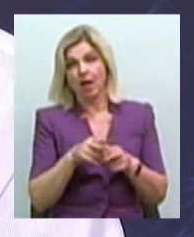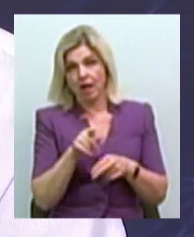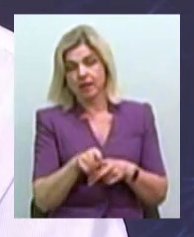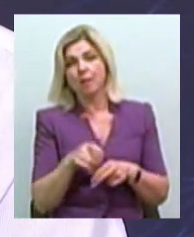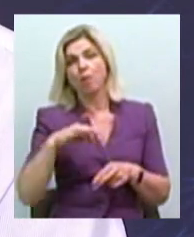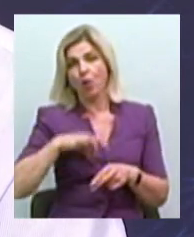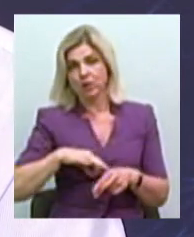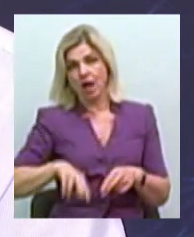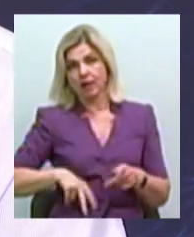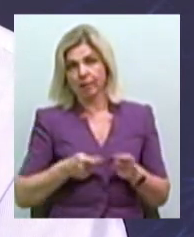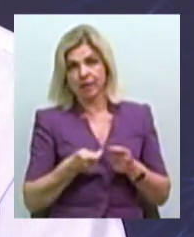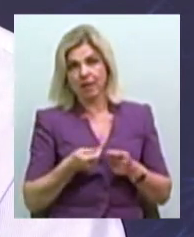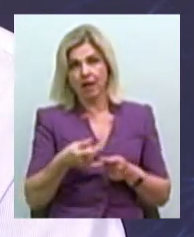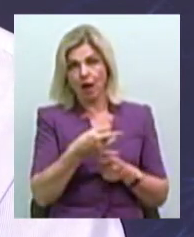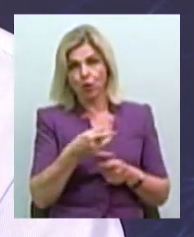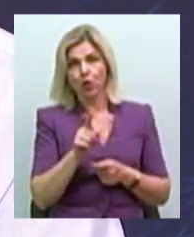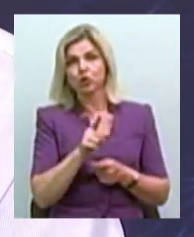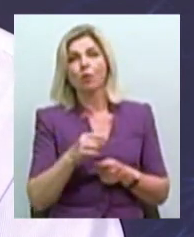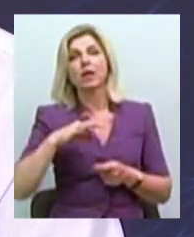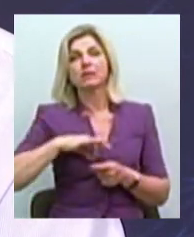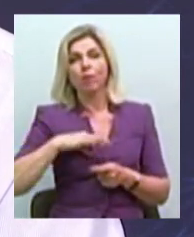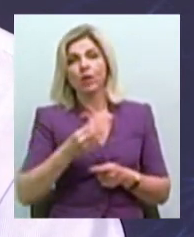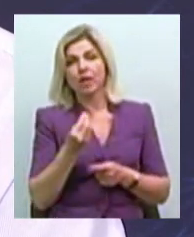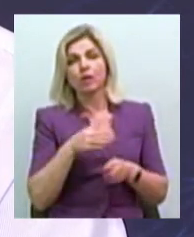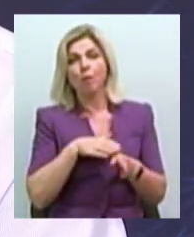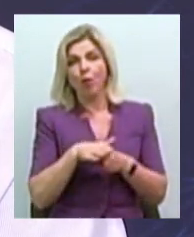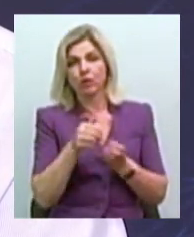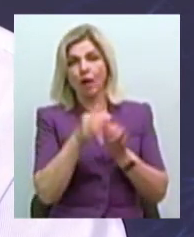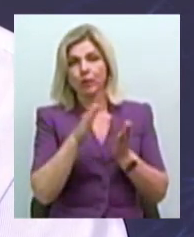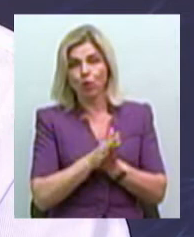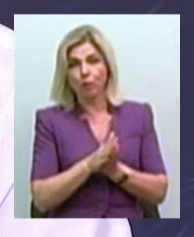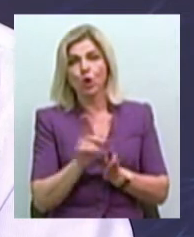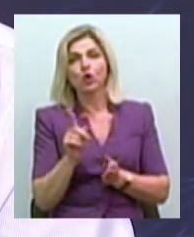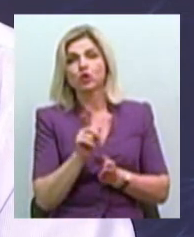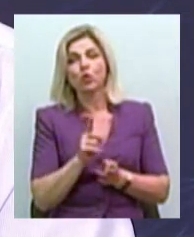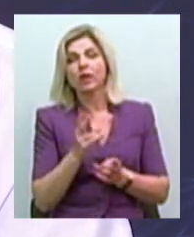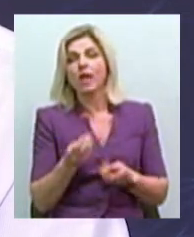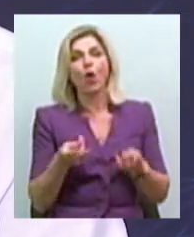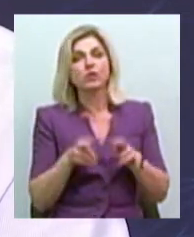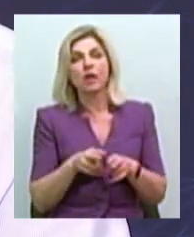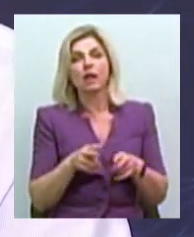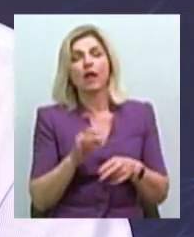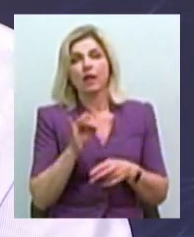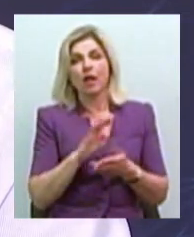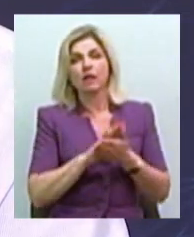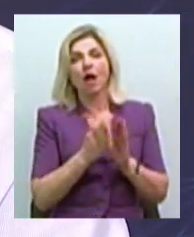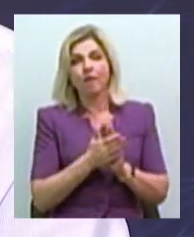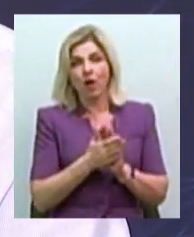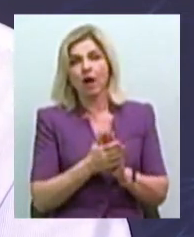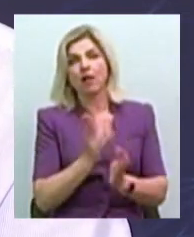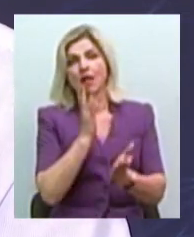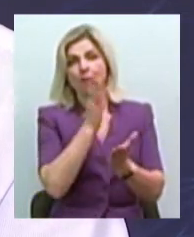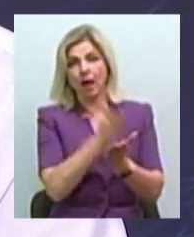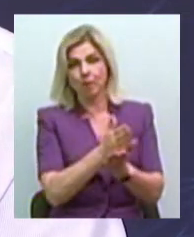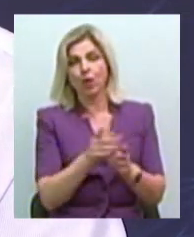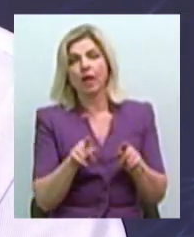районов, чтобы освоить деньги в полном объеме и чтобы не оставались остатки, они, скорее всего, заключают договора напрямую, поэтому